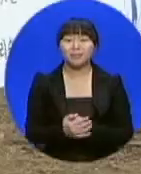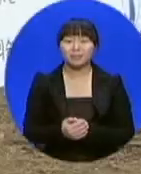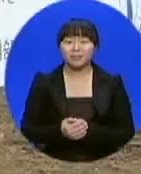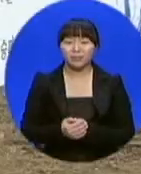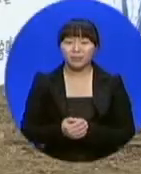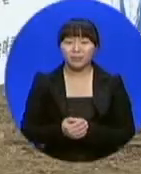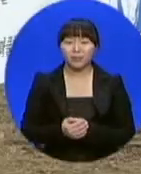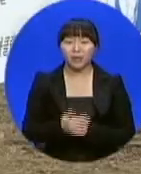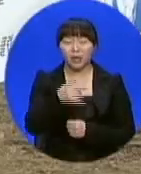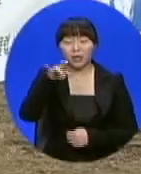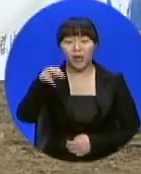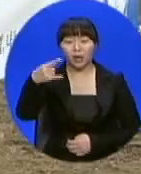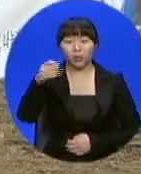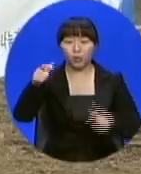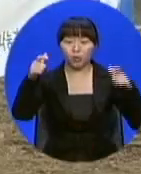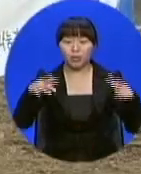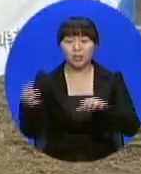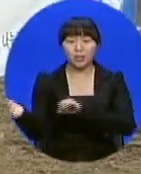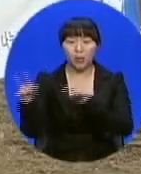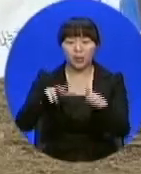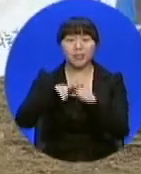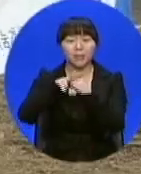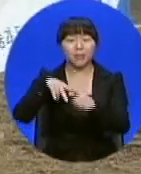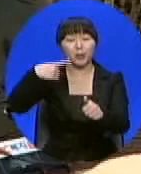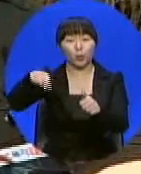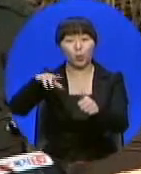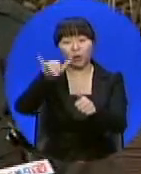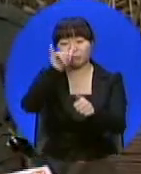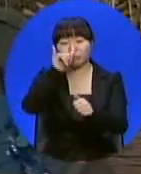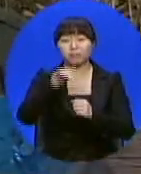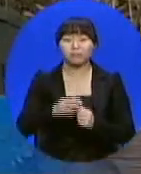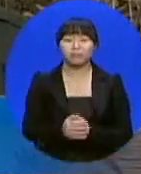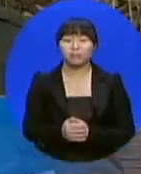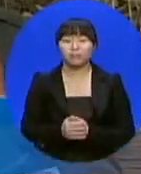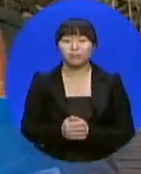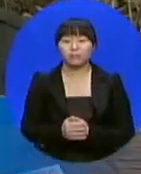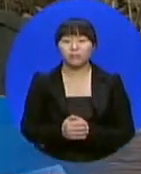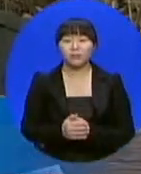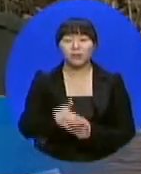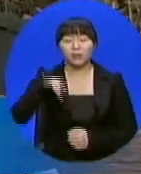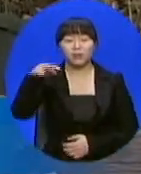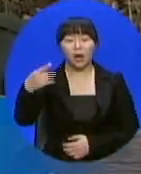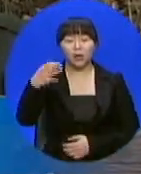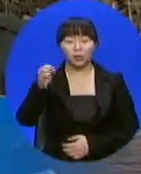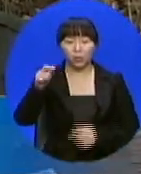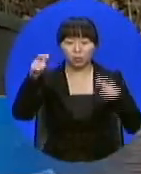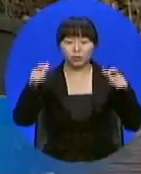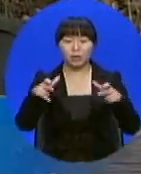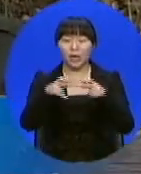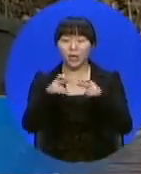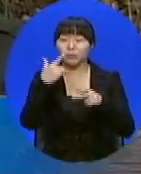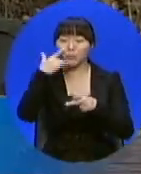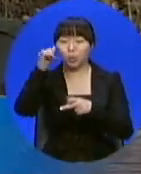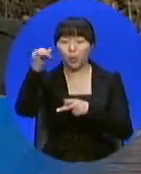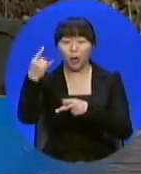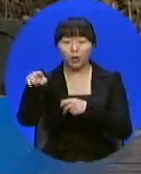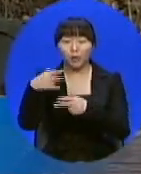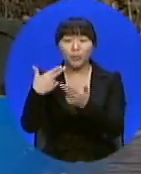됐습니다. 강동구의 장애인 재활승마 교실을 통해서입니다. 강동구 부모의 장애 부모